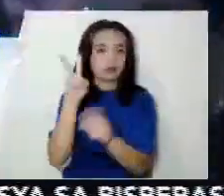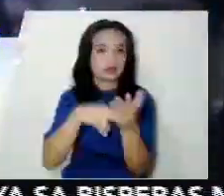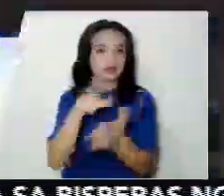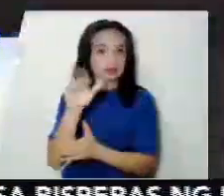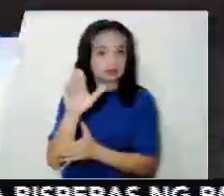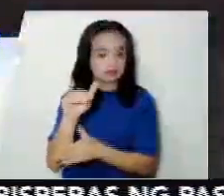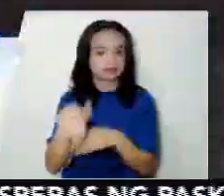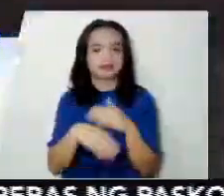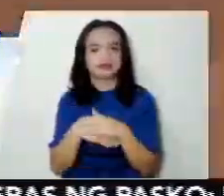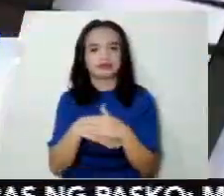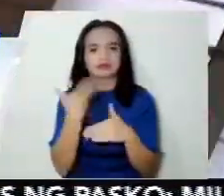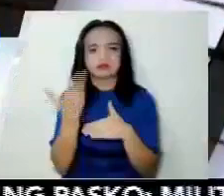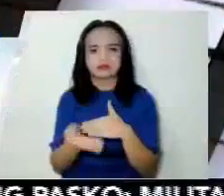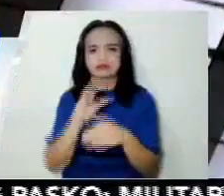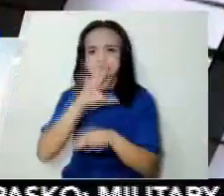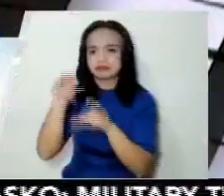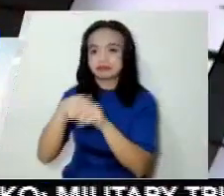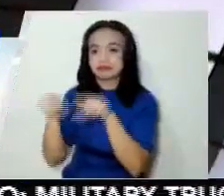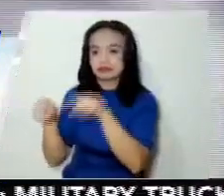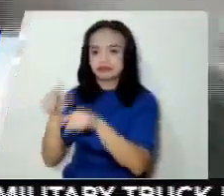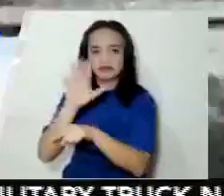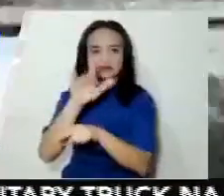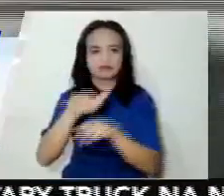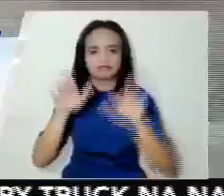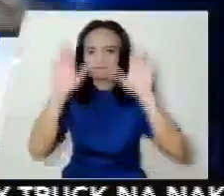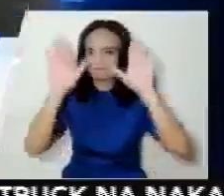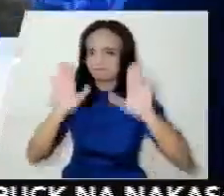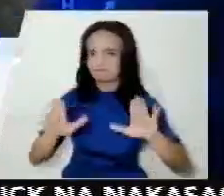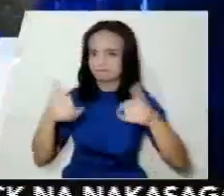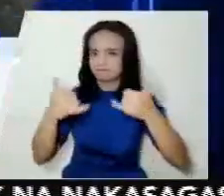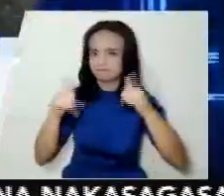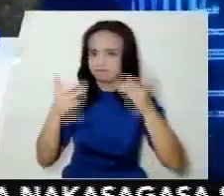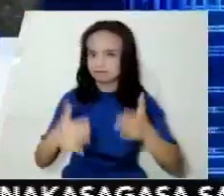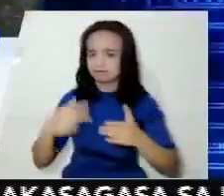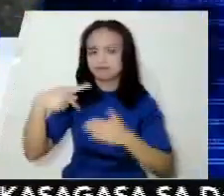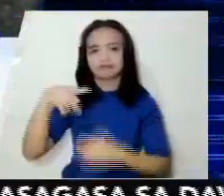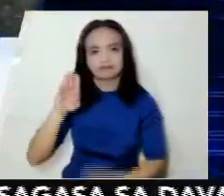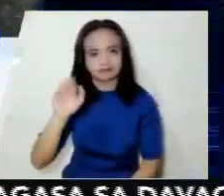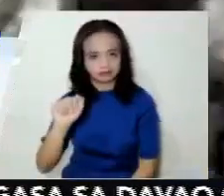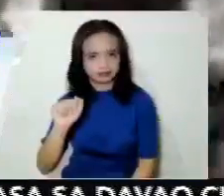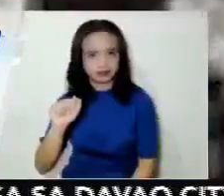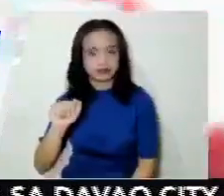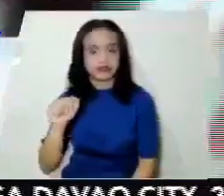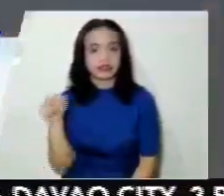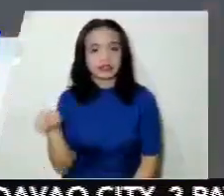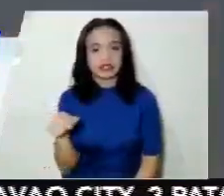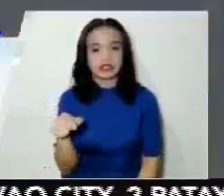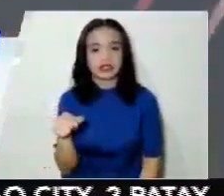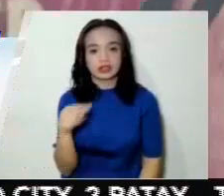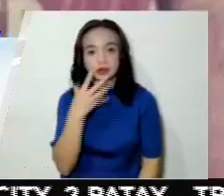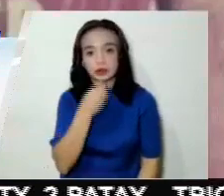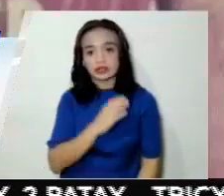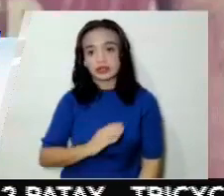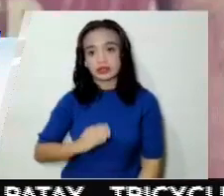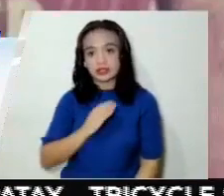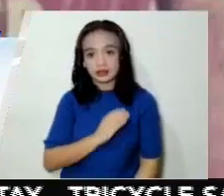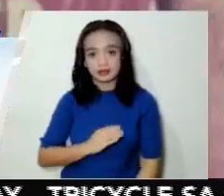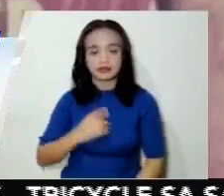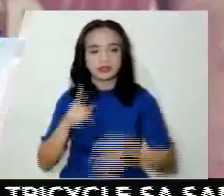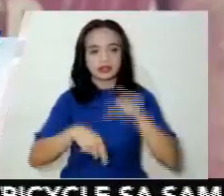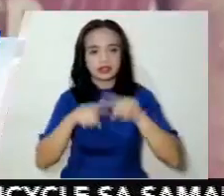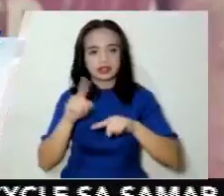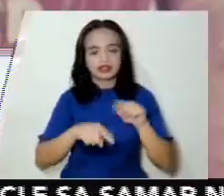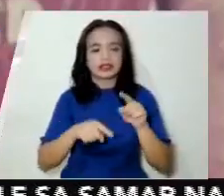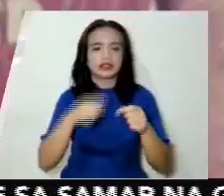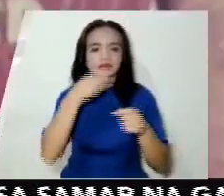si Lim sa 25 greatest players ng PBA. Nagpaabot naman ang pakikiramay sa pamilya at kaibigan ni Lim, si boxing champ